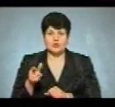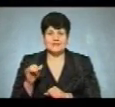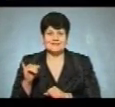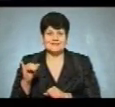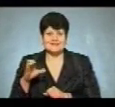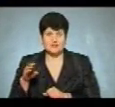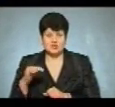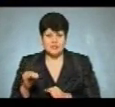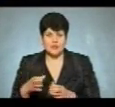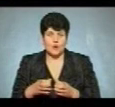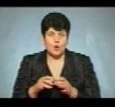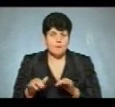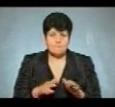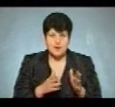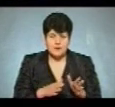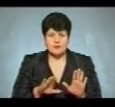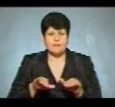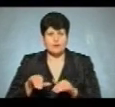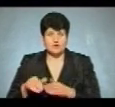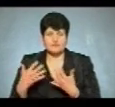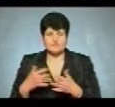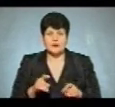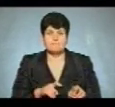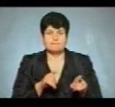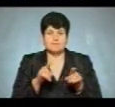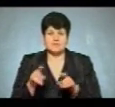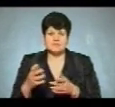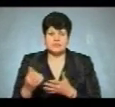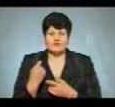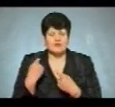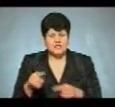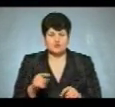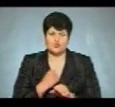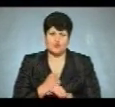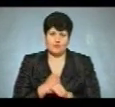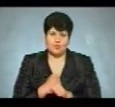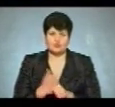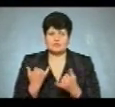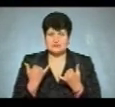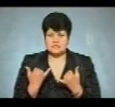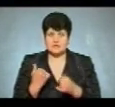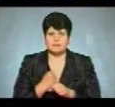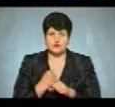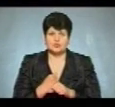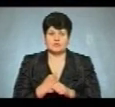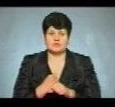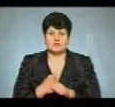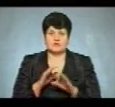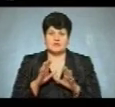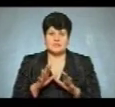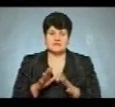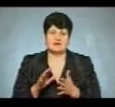компанії, потім вже знайшов іншу роботу, зараз працюю на місцевій